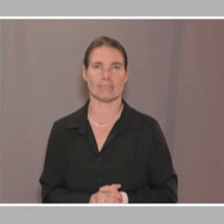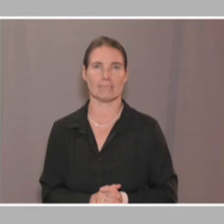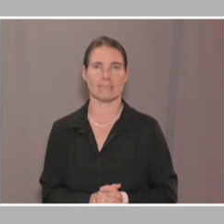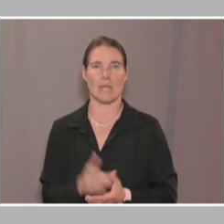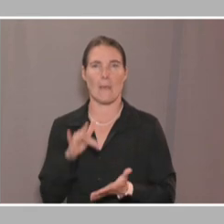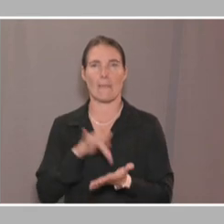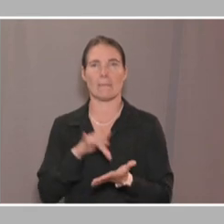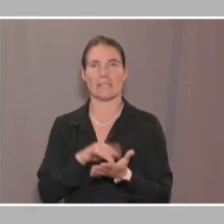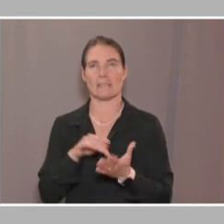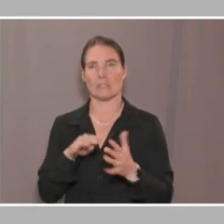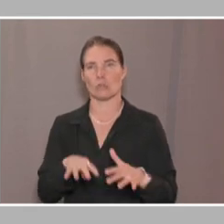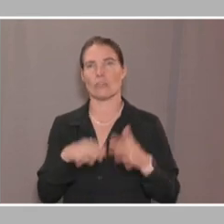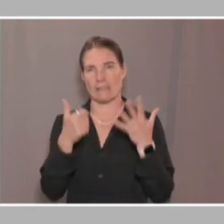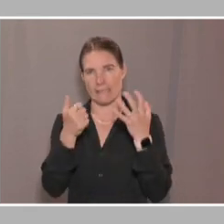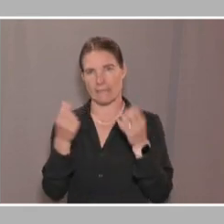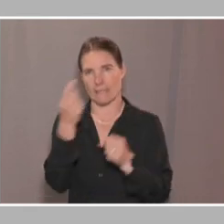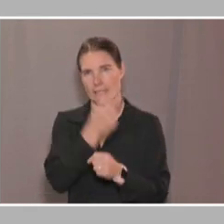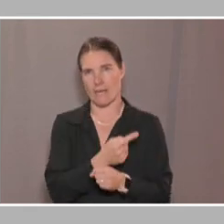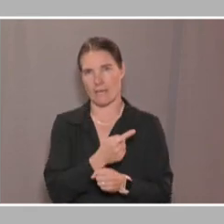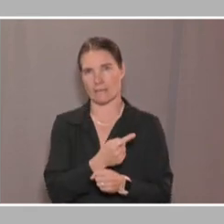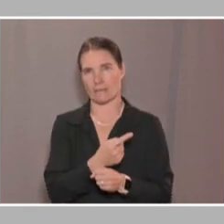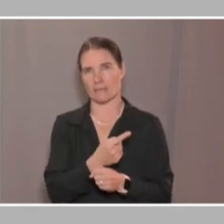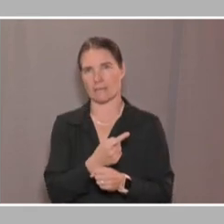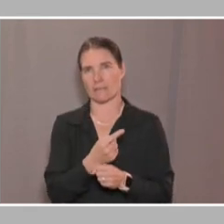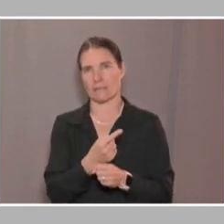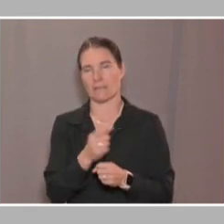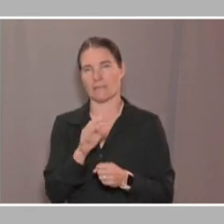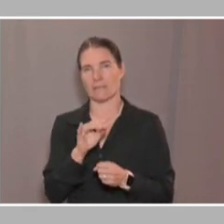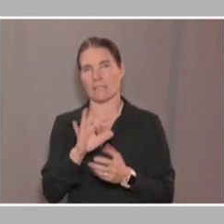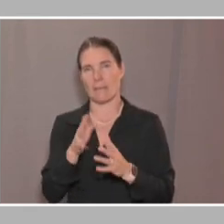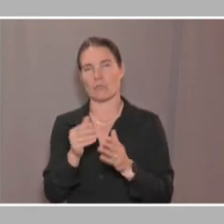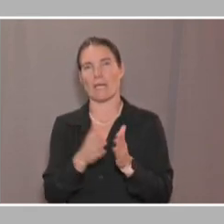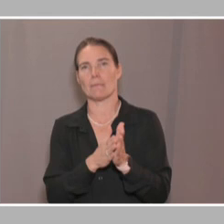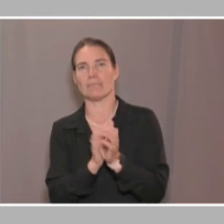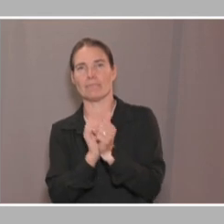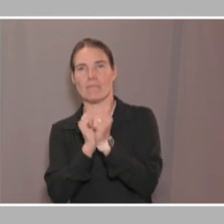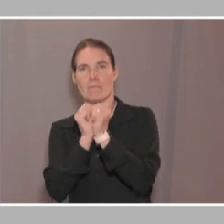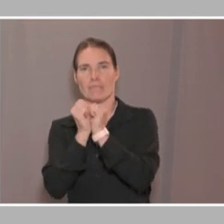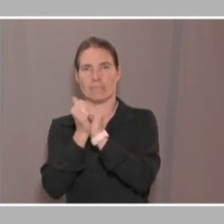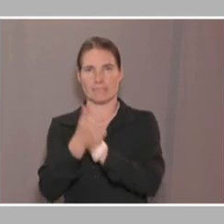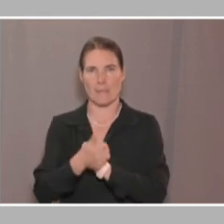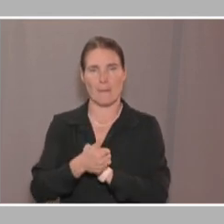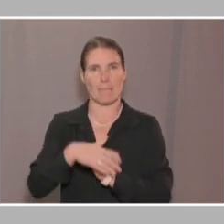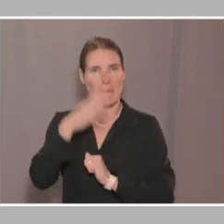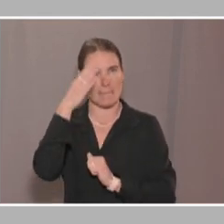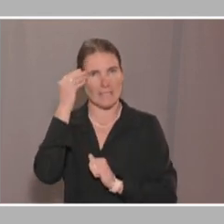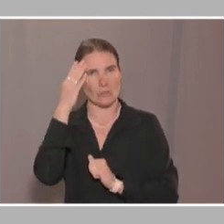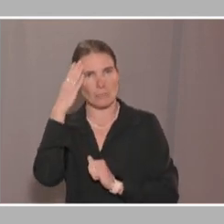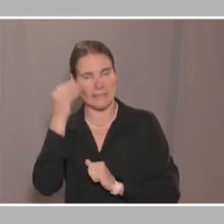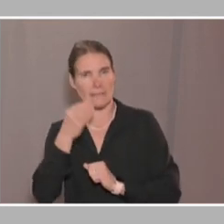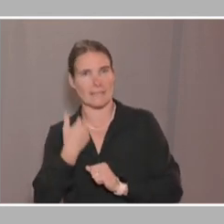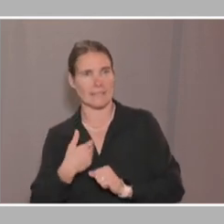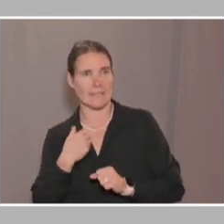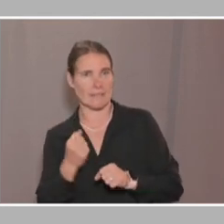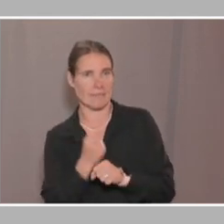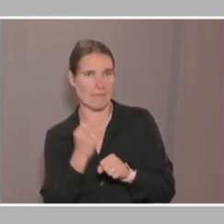Mitte der 1960er Jahre kam es zur langsamen Trendumkehr. Zunehmend strebten Männer in den attraktiver werdenden